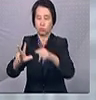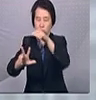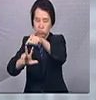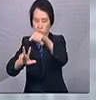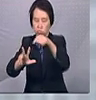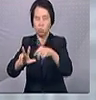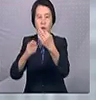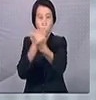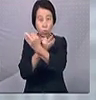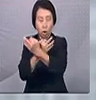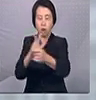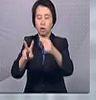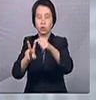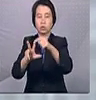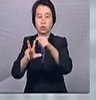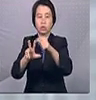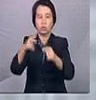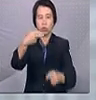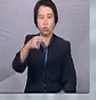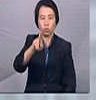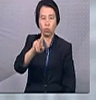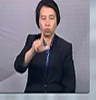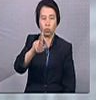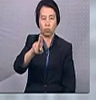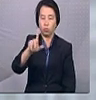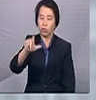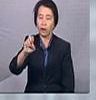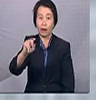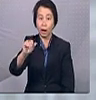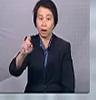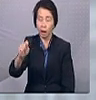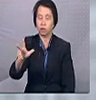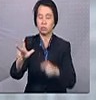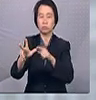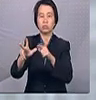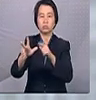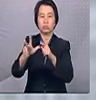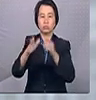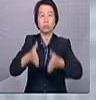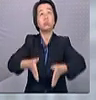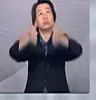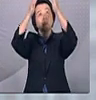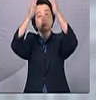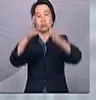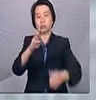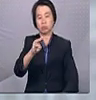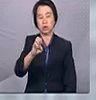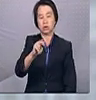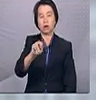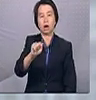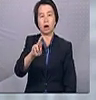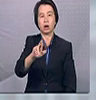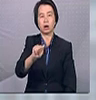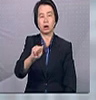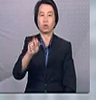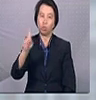Datuk, mengenai kenyataan IGP kata 40,000 individu tu yang kata rangkaian penularan COVID tu, KKM dapat